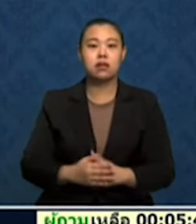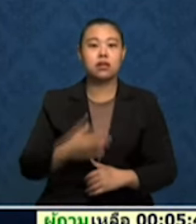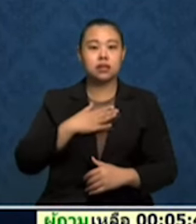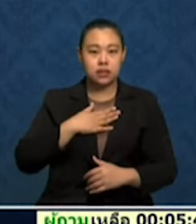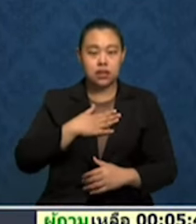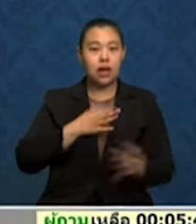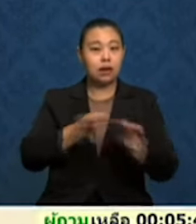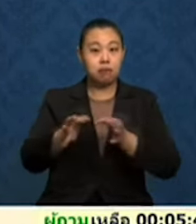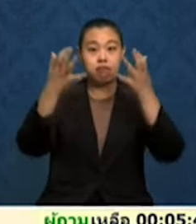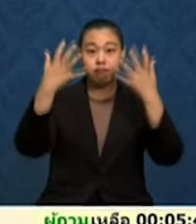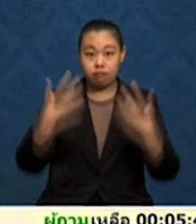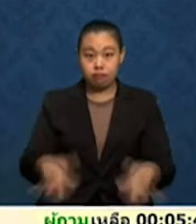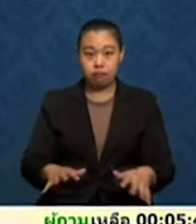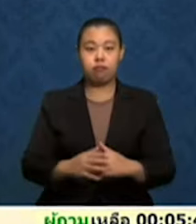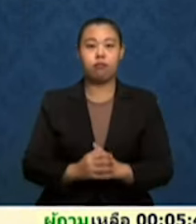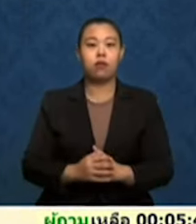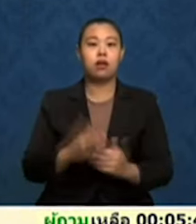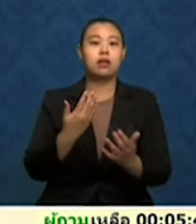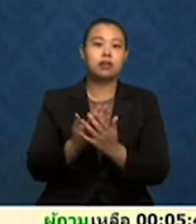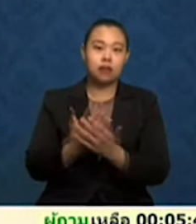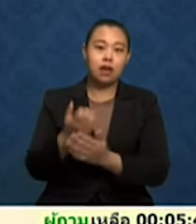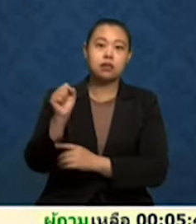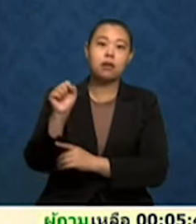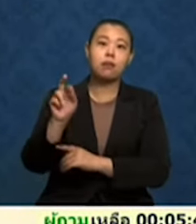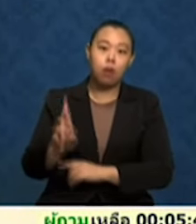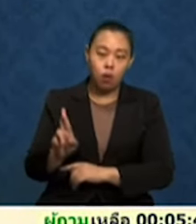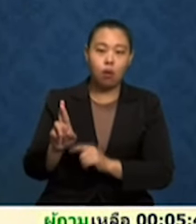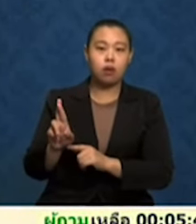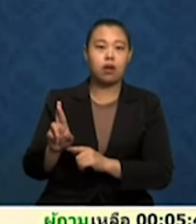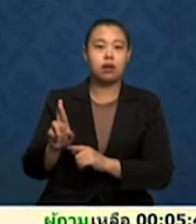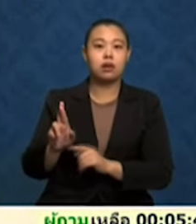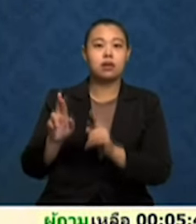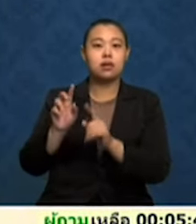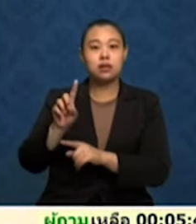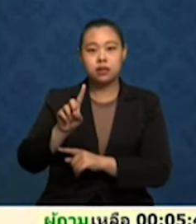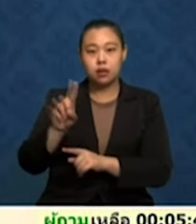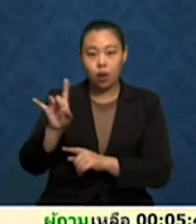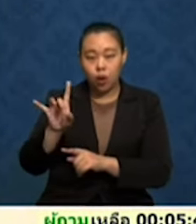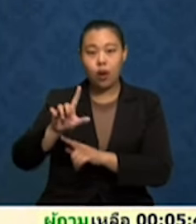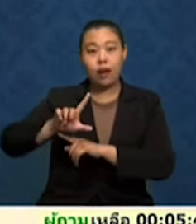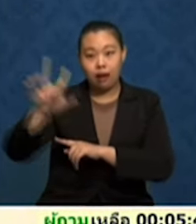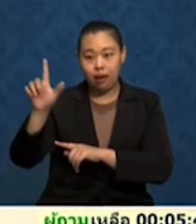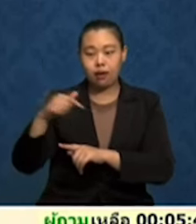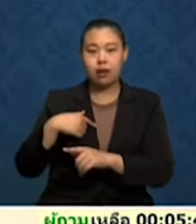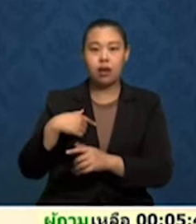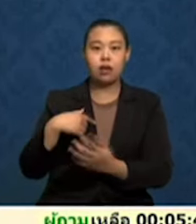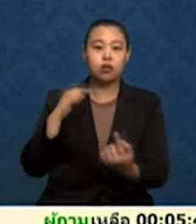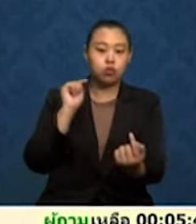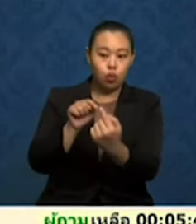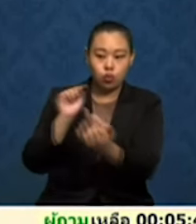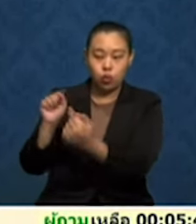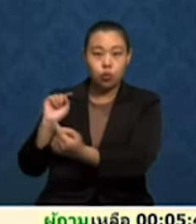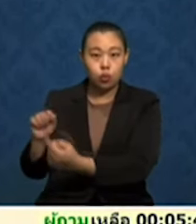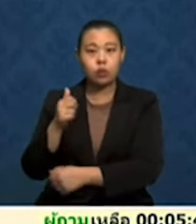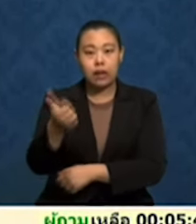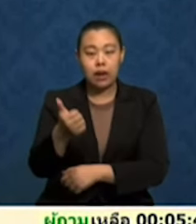งินที่เราได้เงินทดลองราชการไปแล้ว100ล้านเนี่ยค่ะก็คือลงไปในพื้นที่ที่เกิดเหตุได้โดยตรงเชียงให